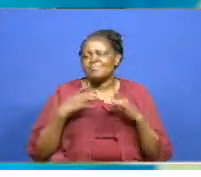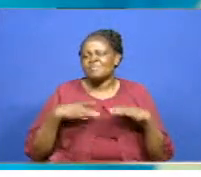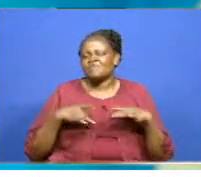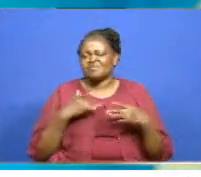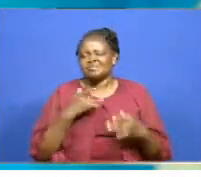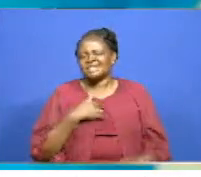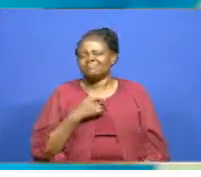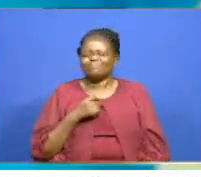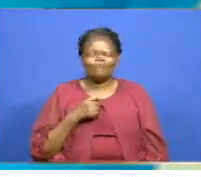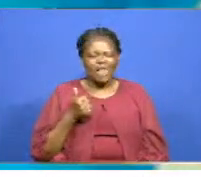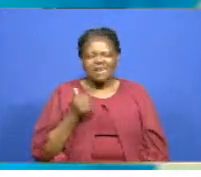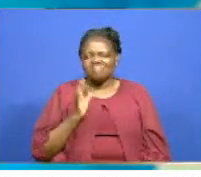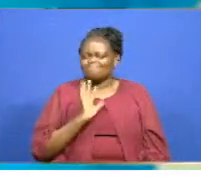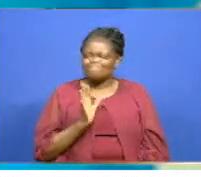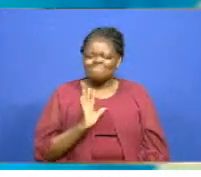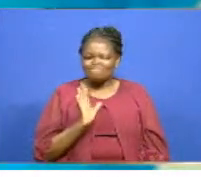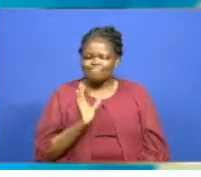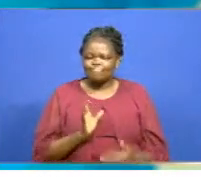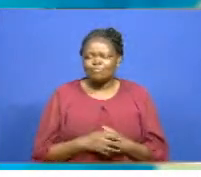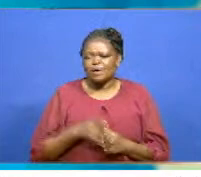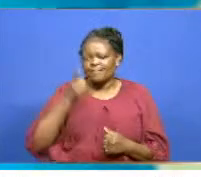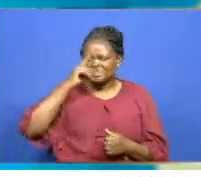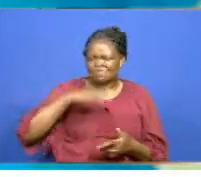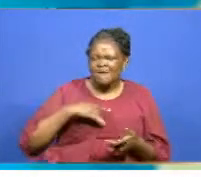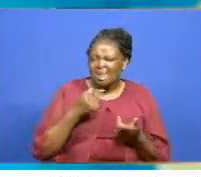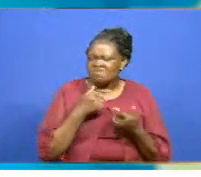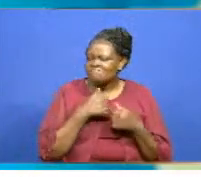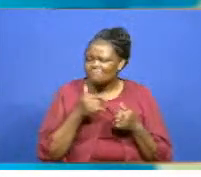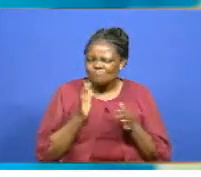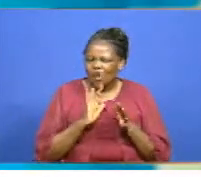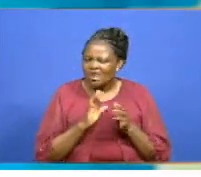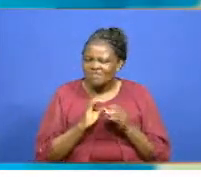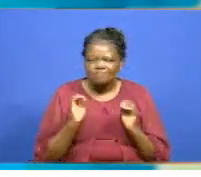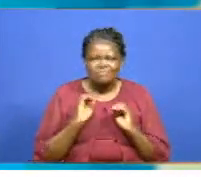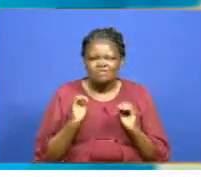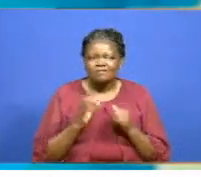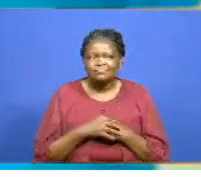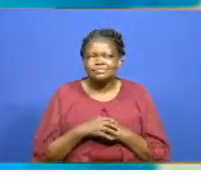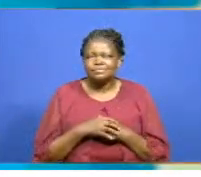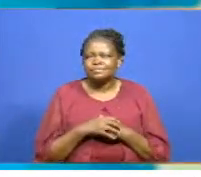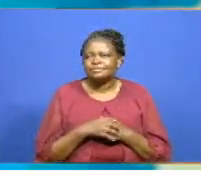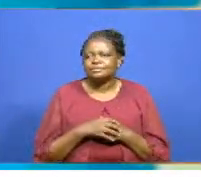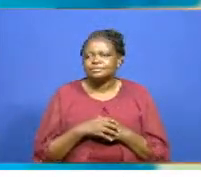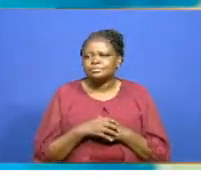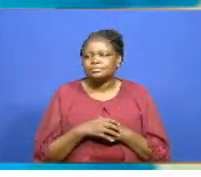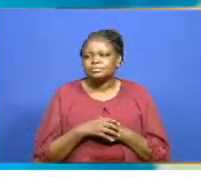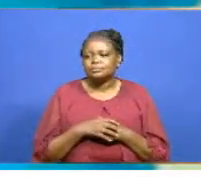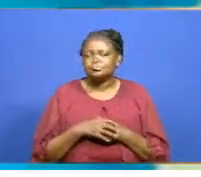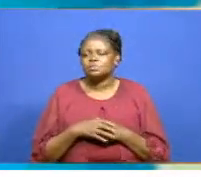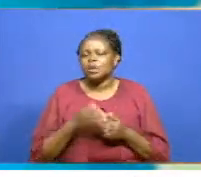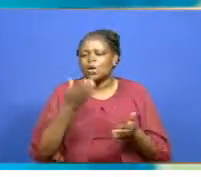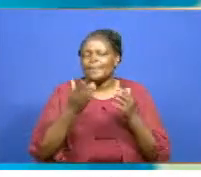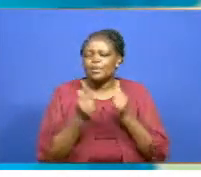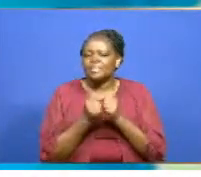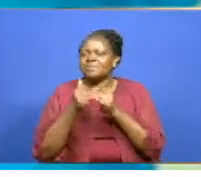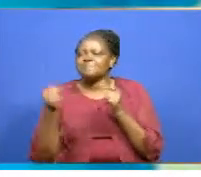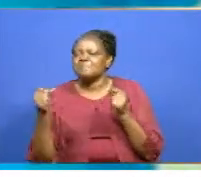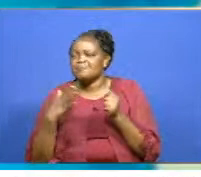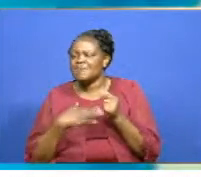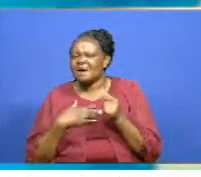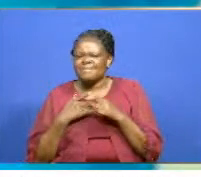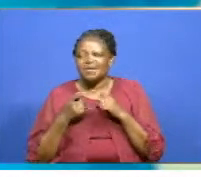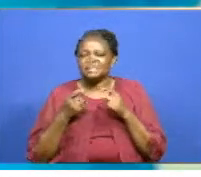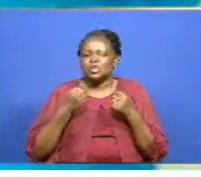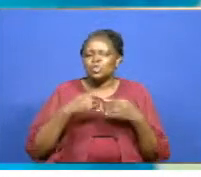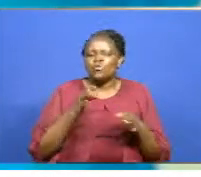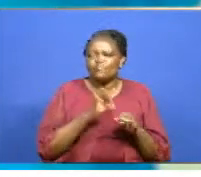maybe sera zangu hazikuwa za kutosheleza kupewa kura kulingana na mpinzani wangu. Isiwe kwamba mtu anapoteza